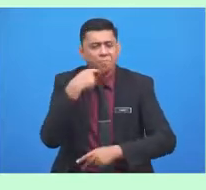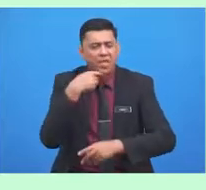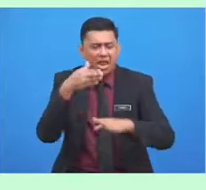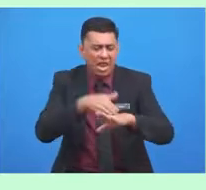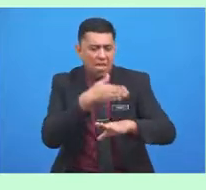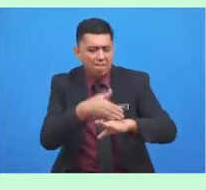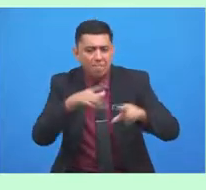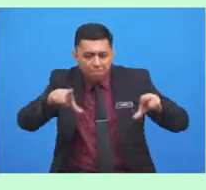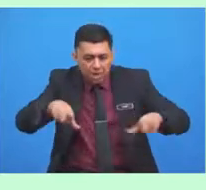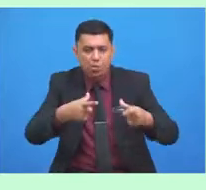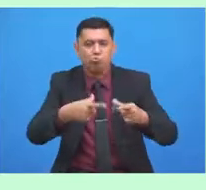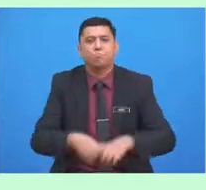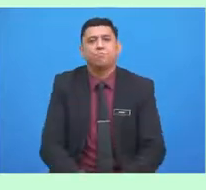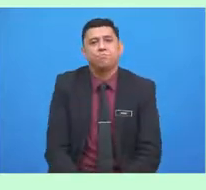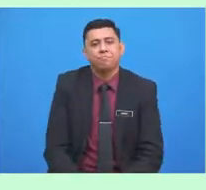lambat berlaku.